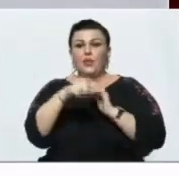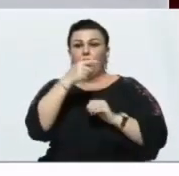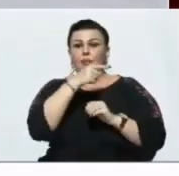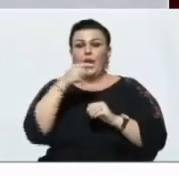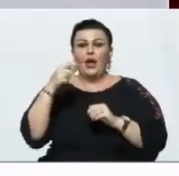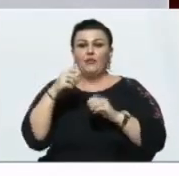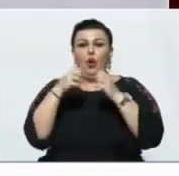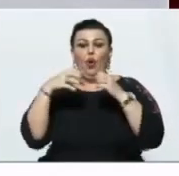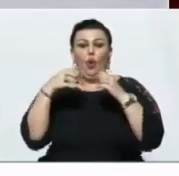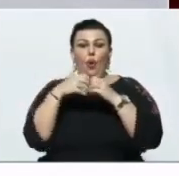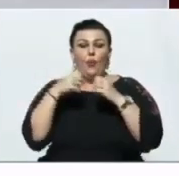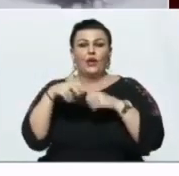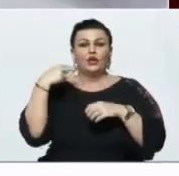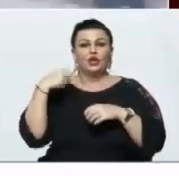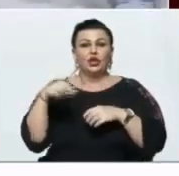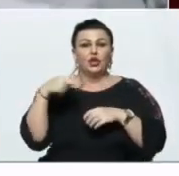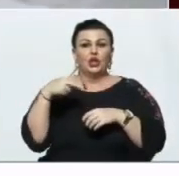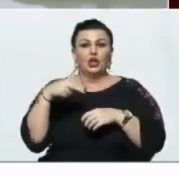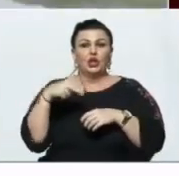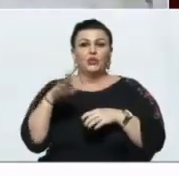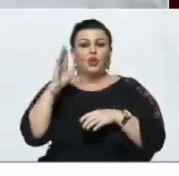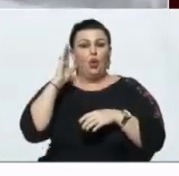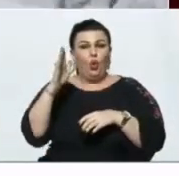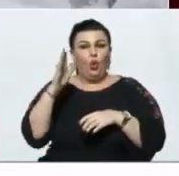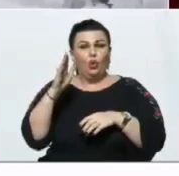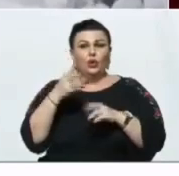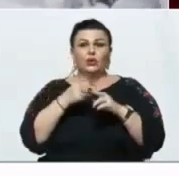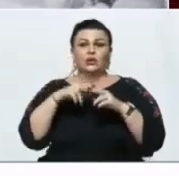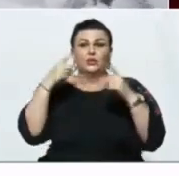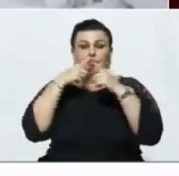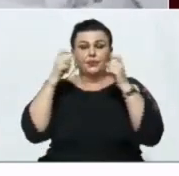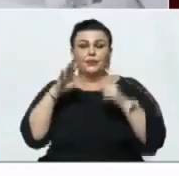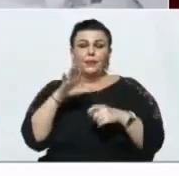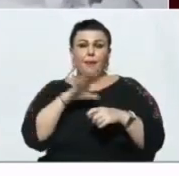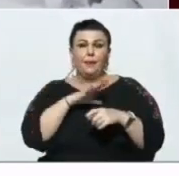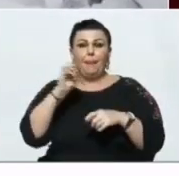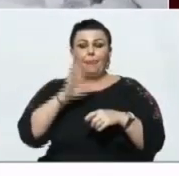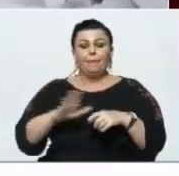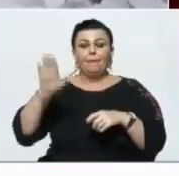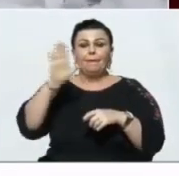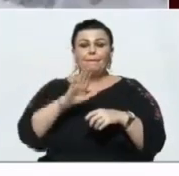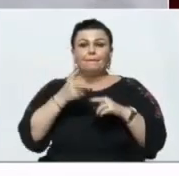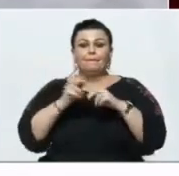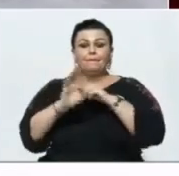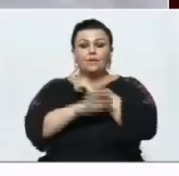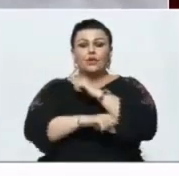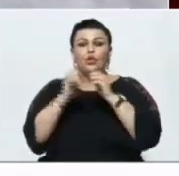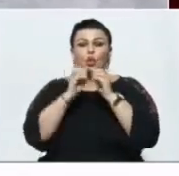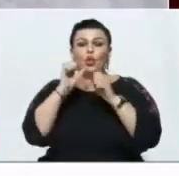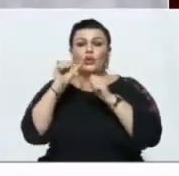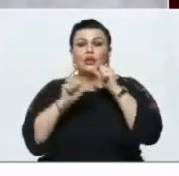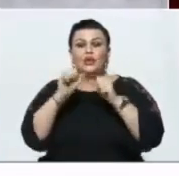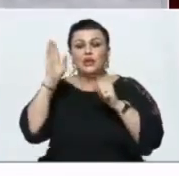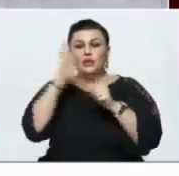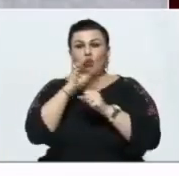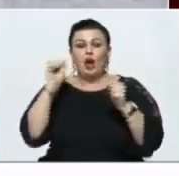mənfi 15-20 dərəcələr arasında olacaq. Bu da bayaq da qeyd etdiyim kimi Avropada son 10 ilin ən